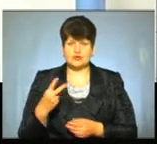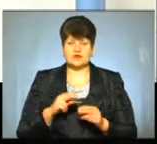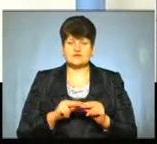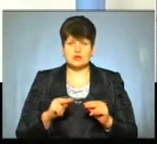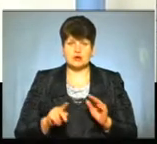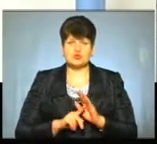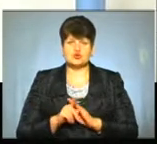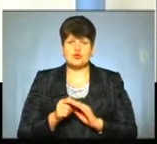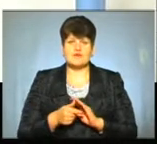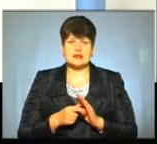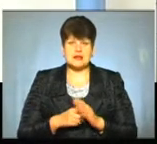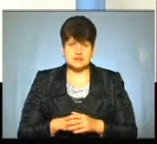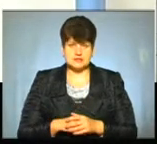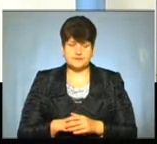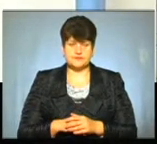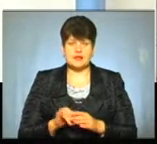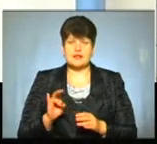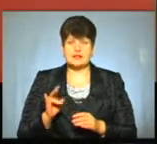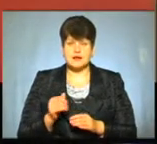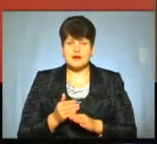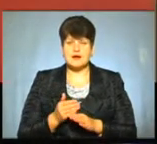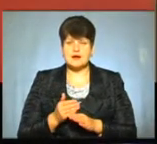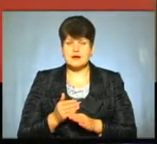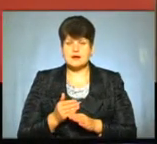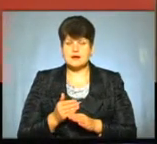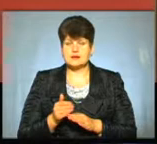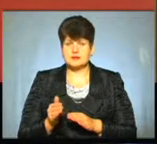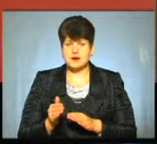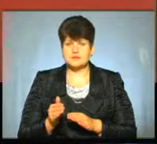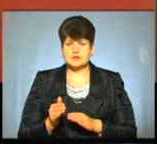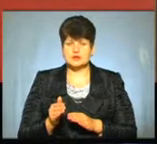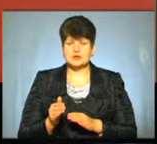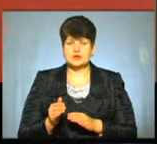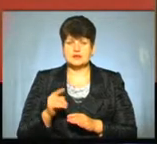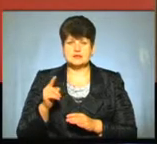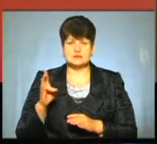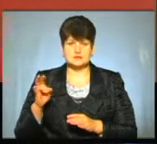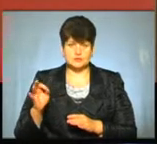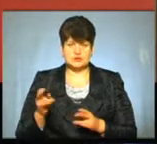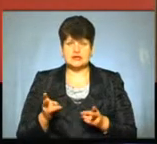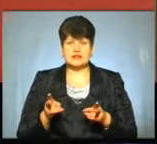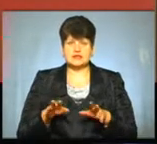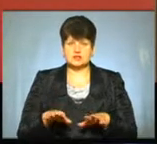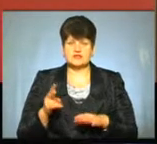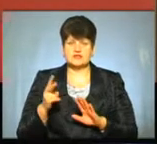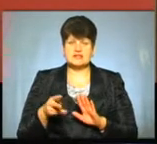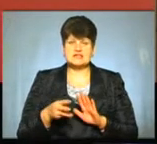32 вчителів початкових класів. На етапі до зовнішнього тестування